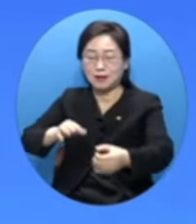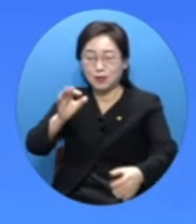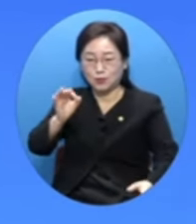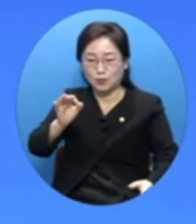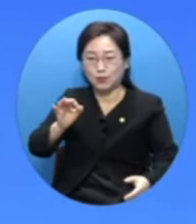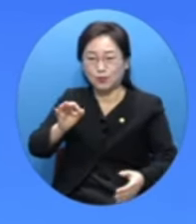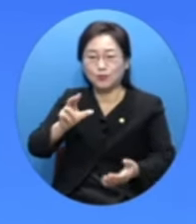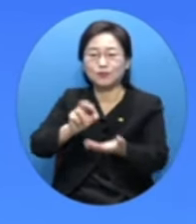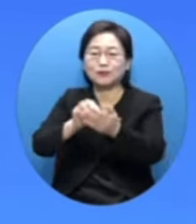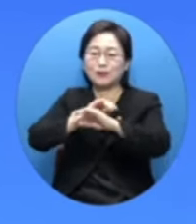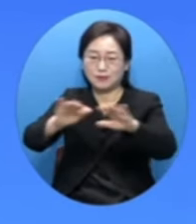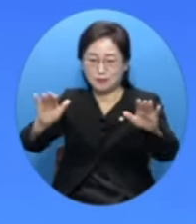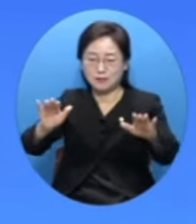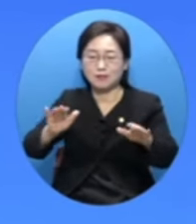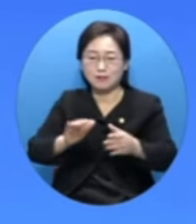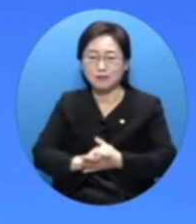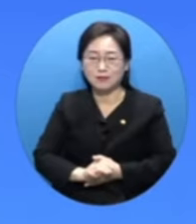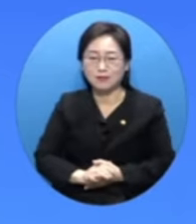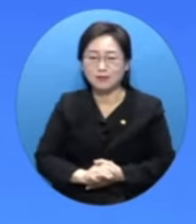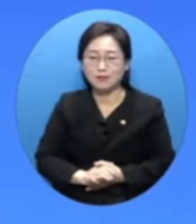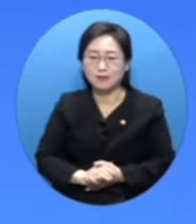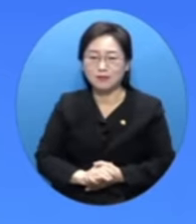문제를 해결했던 것입니다.